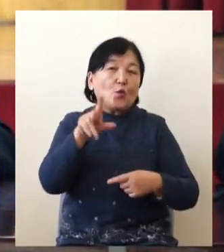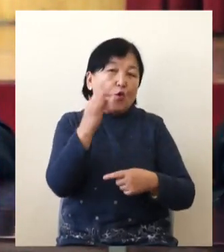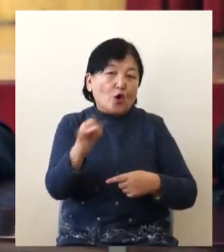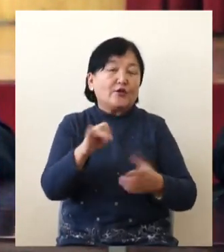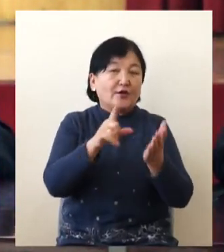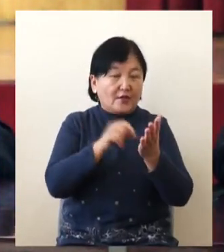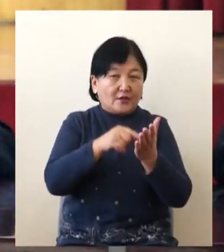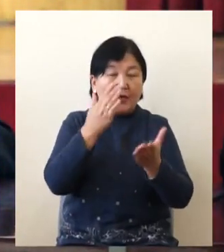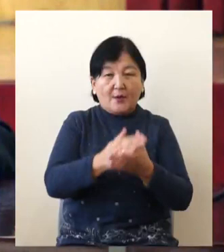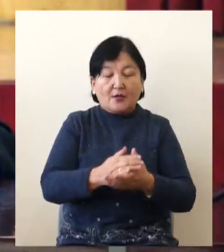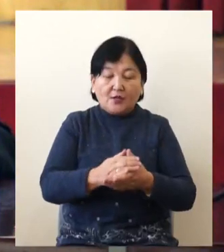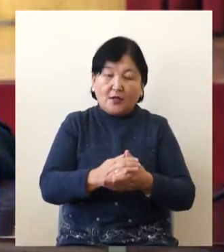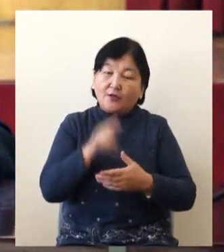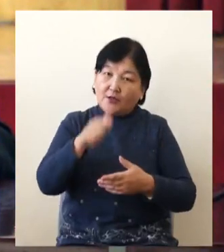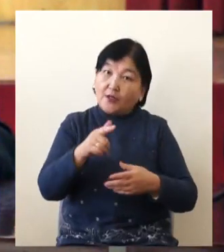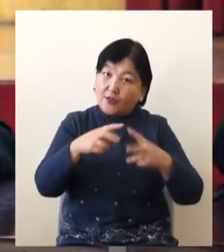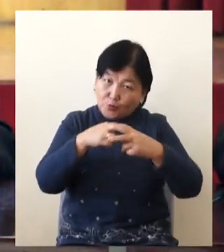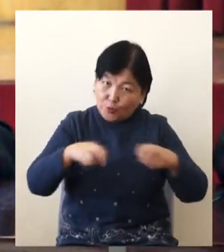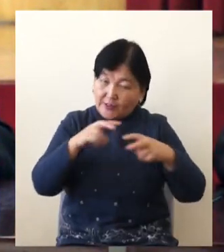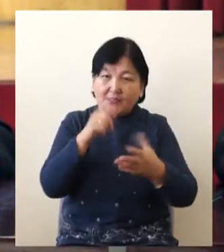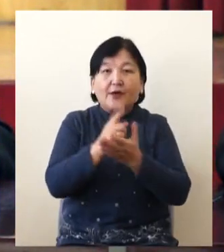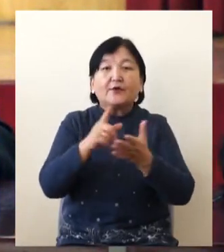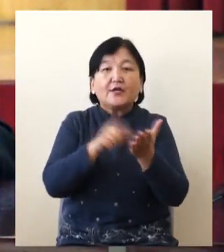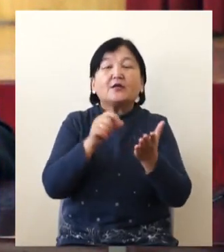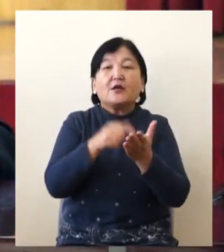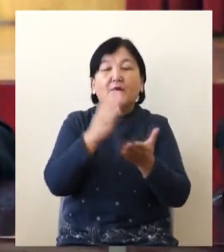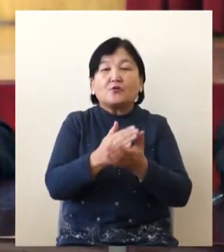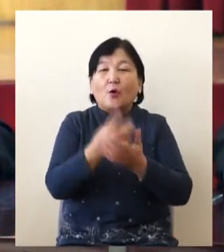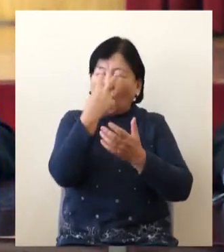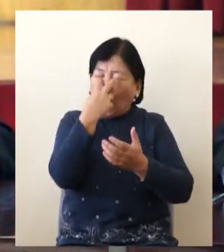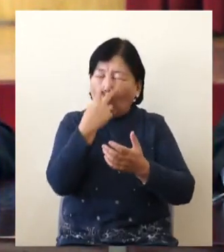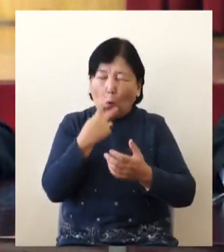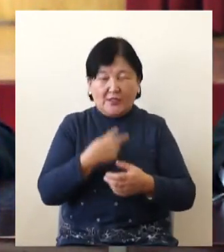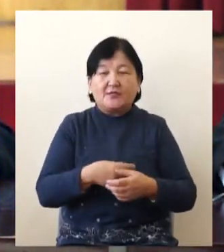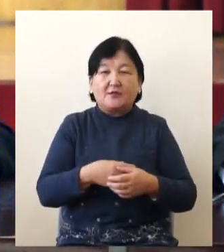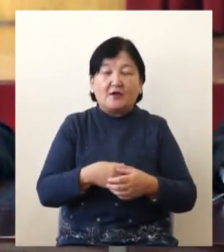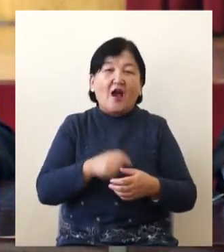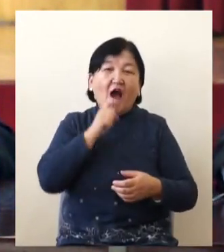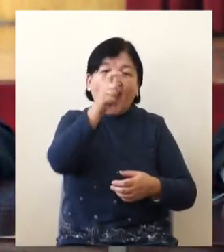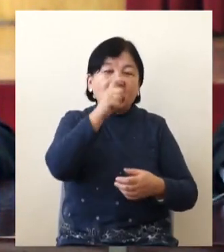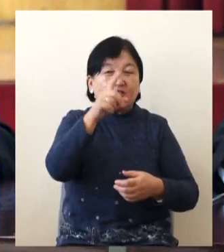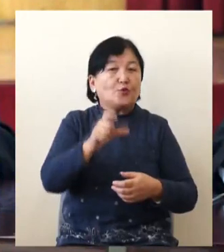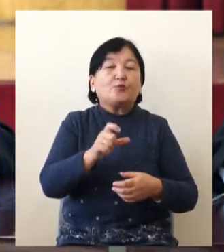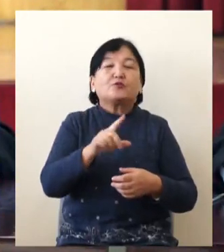мэдээлэлтэй иргэдийн дуу хоолой хэрэгтэй. А зөвхөн уйсан, хайсан, хашгирсан, хараасан тэр юм хэрэг.